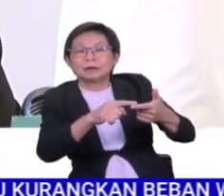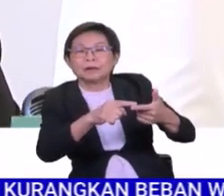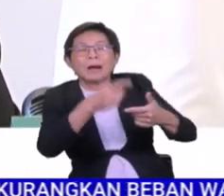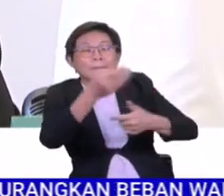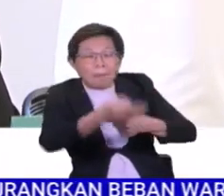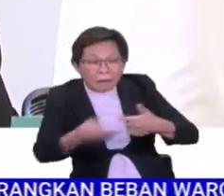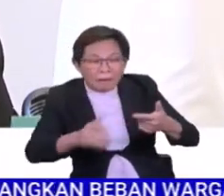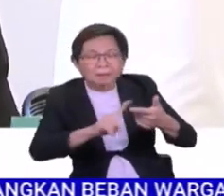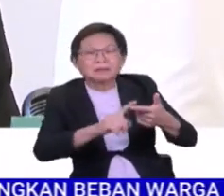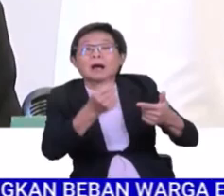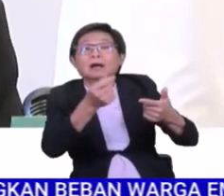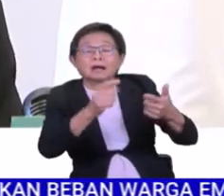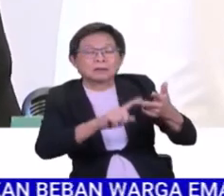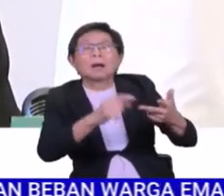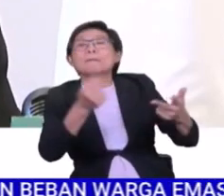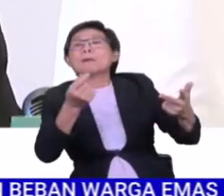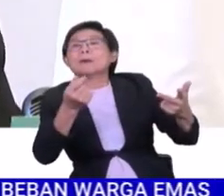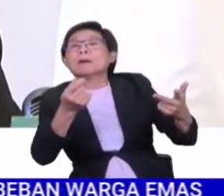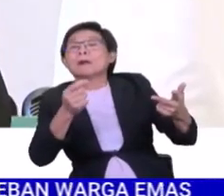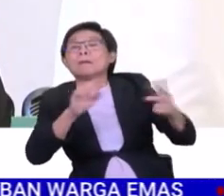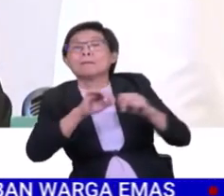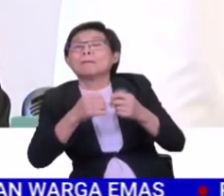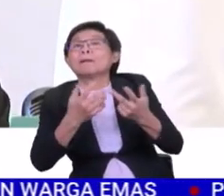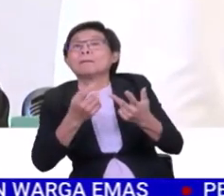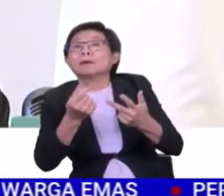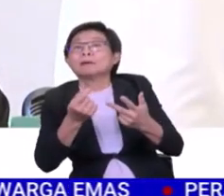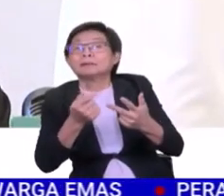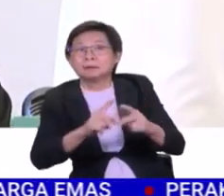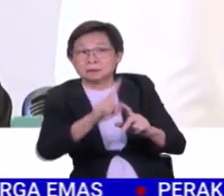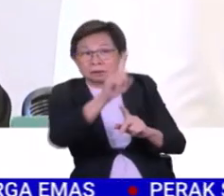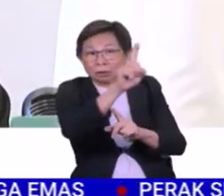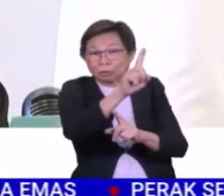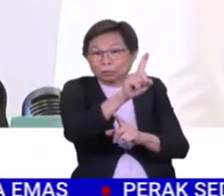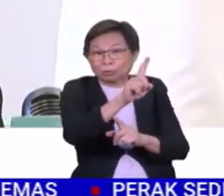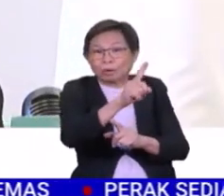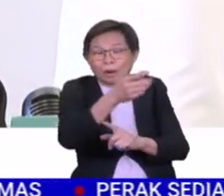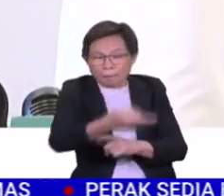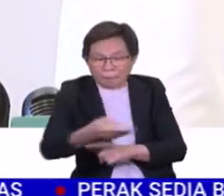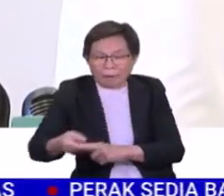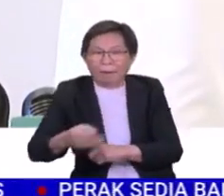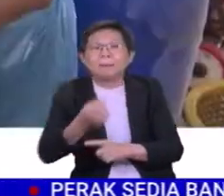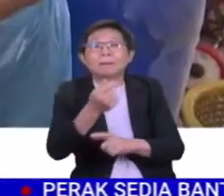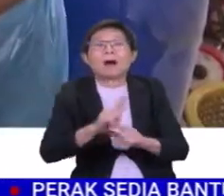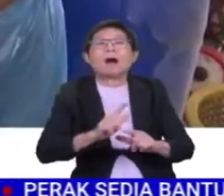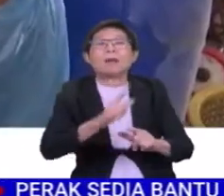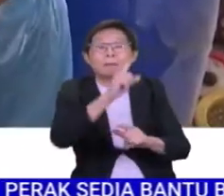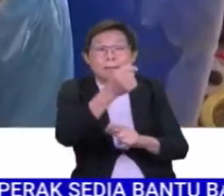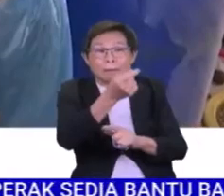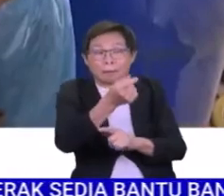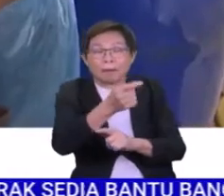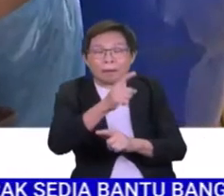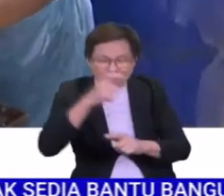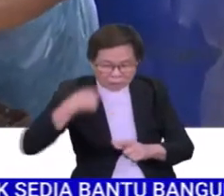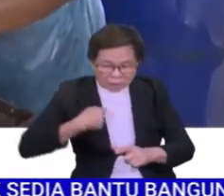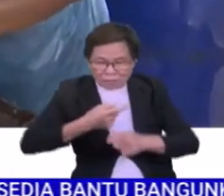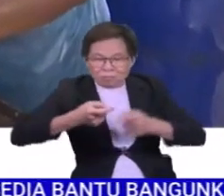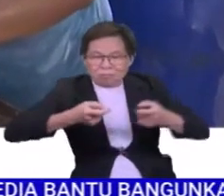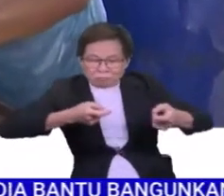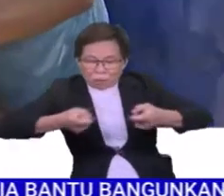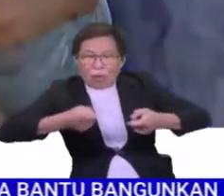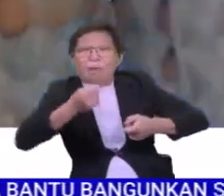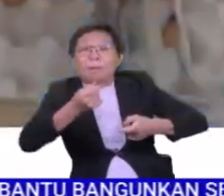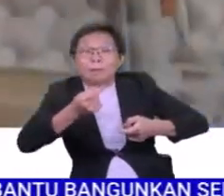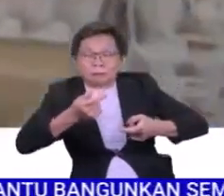berapakah kita akan letak harga setiap item barangan itu yang perlu kita Kawal harganya